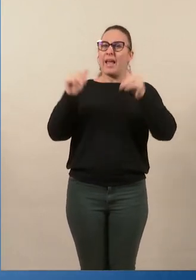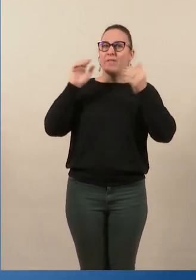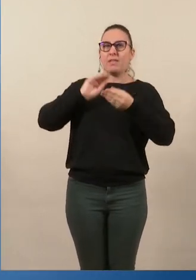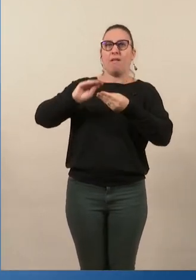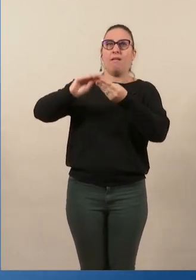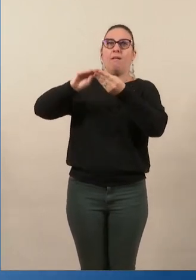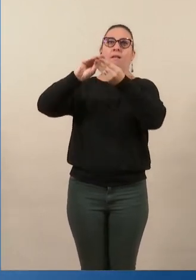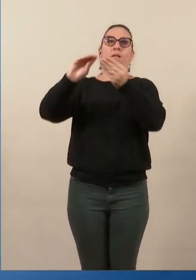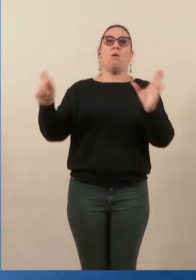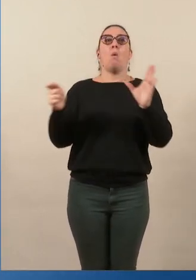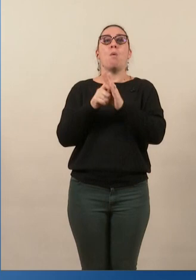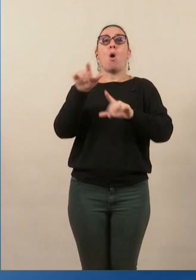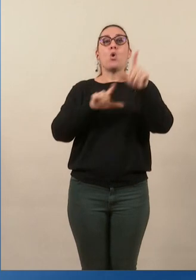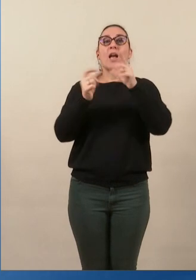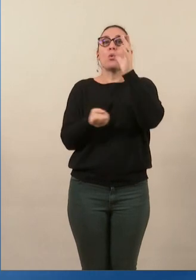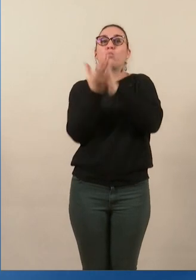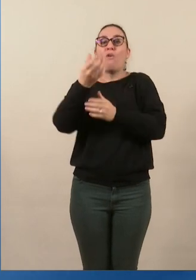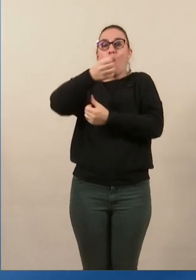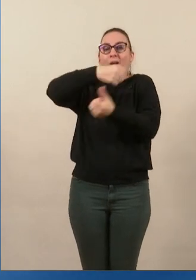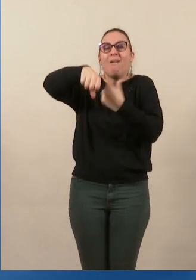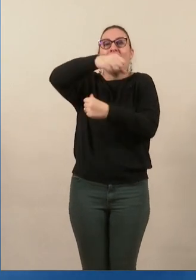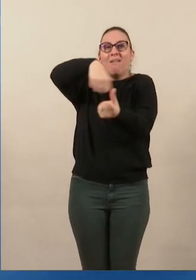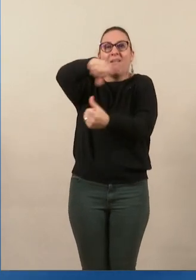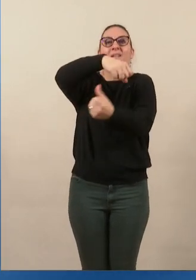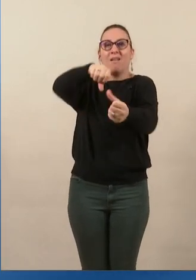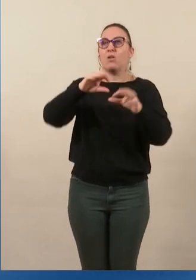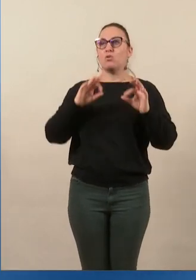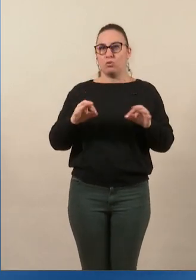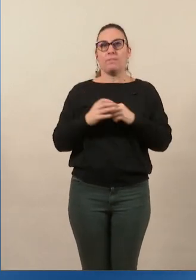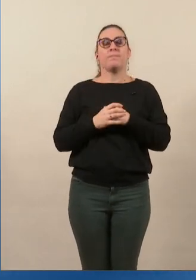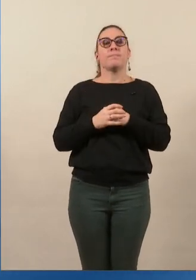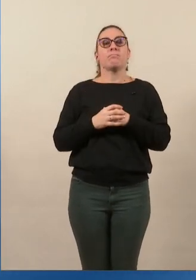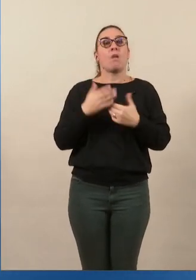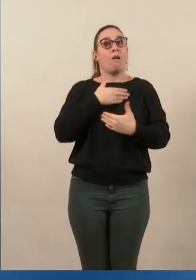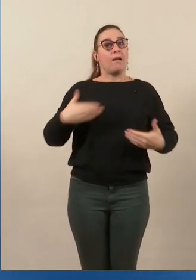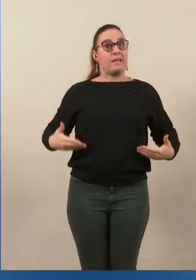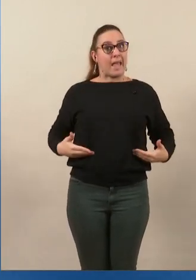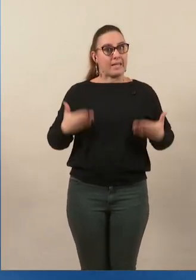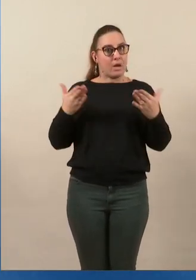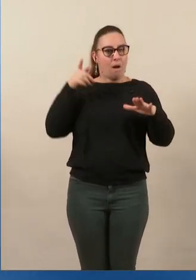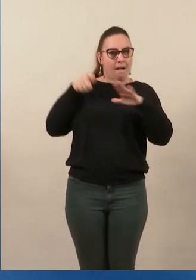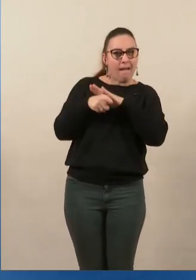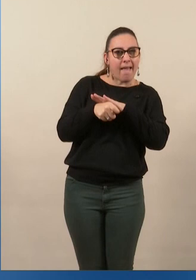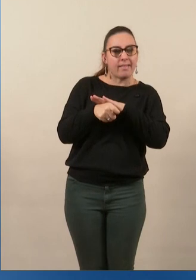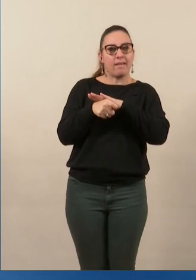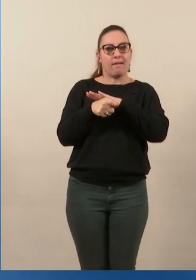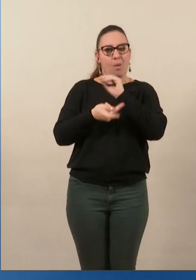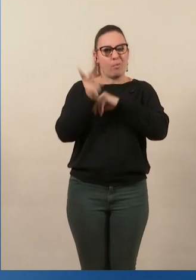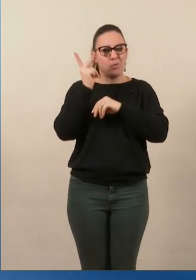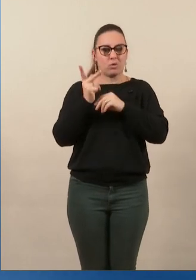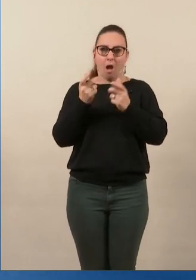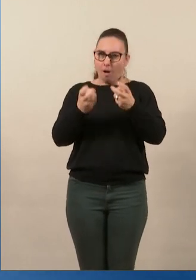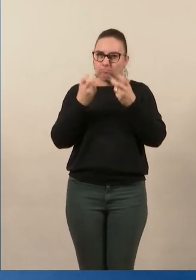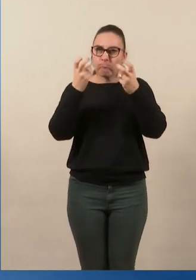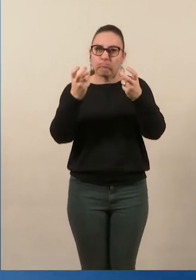notamment au moment des des relocations enfin nous avons renforcé les aides du ce que nous la